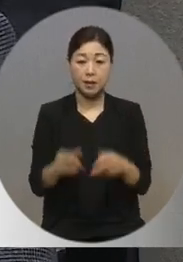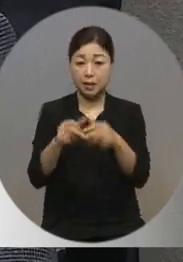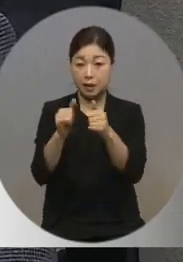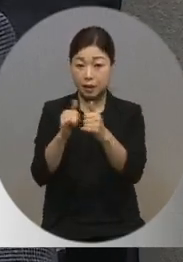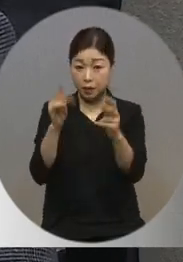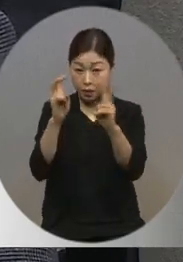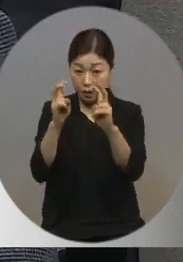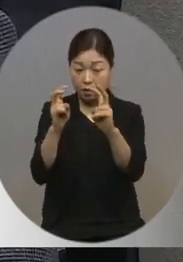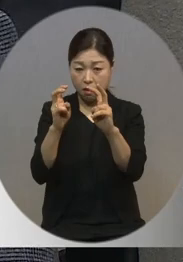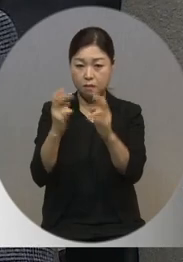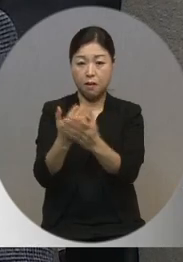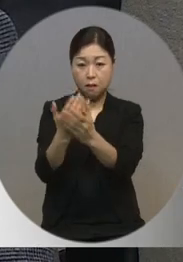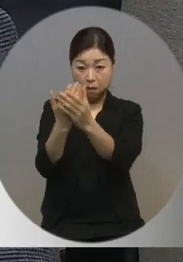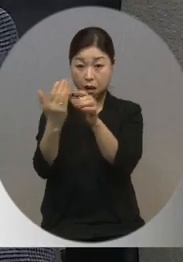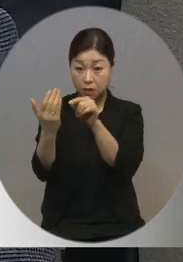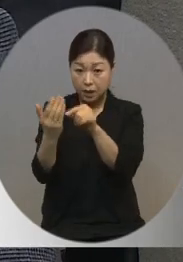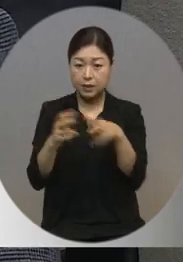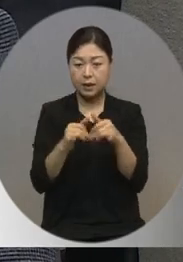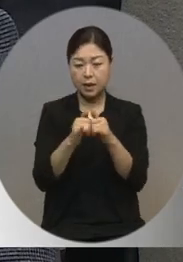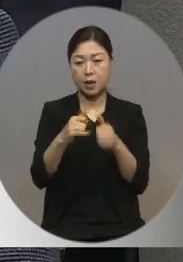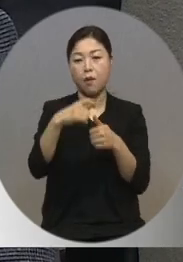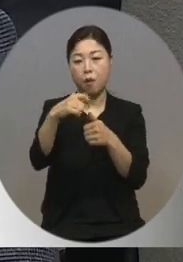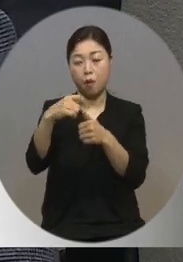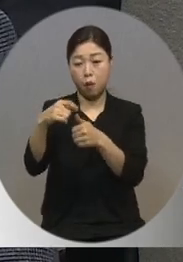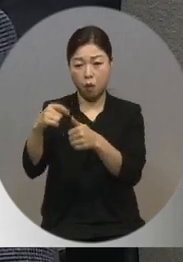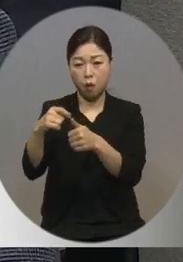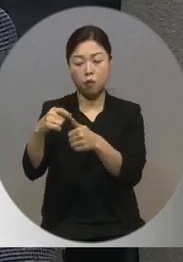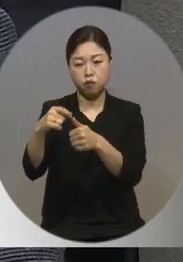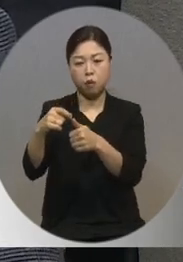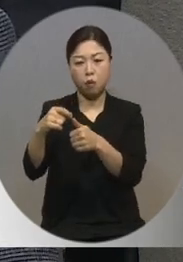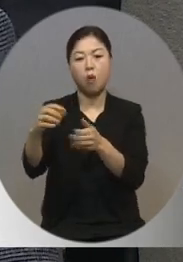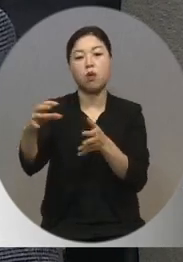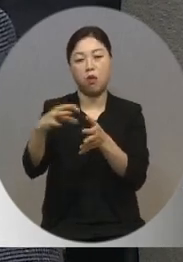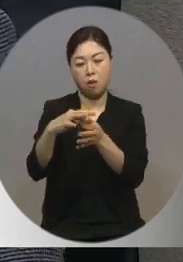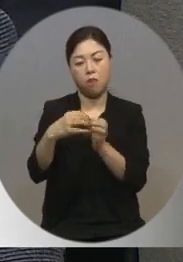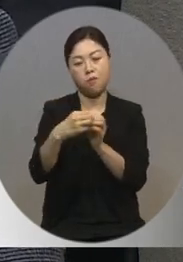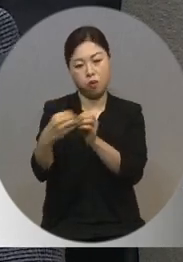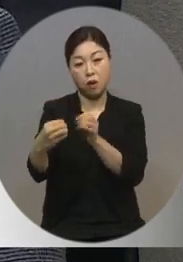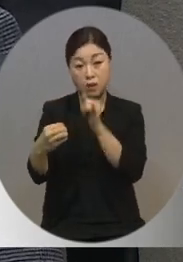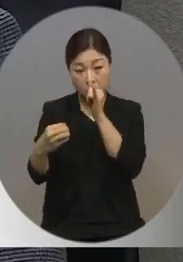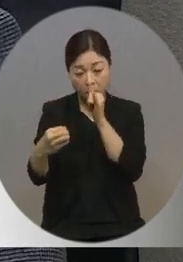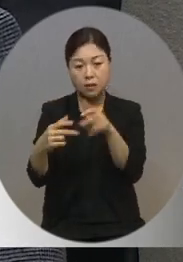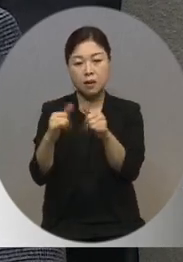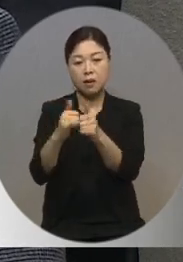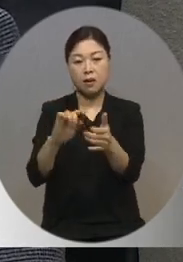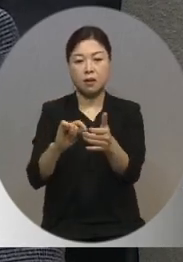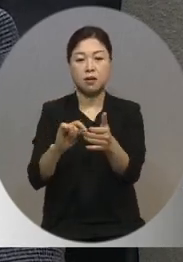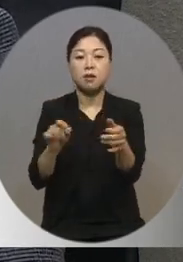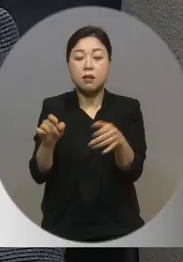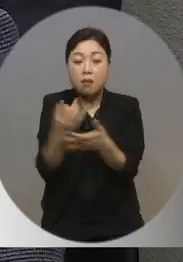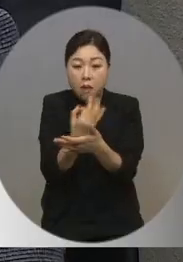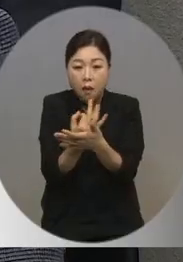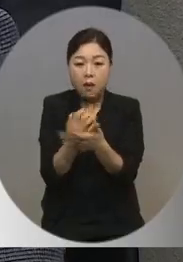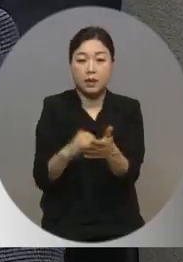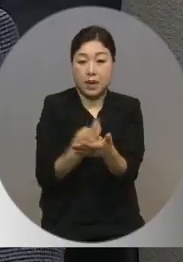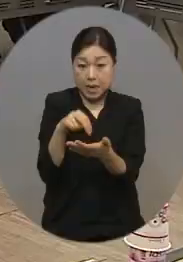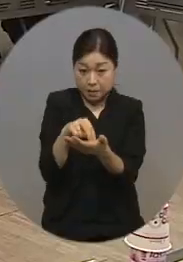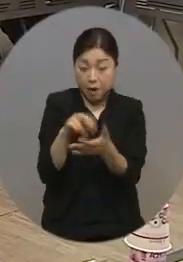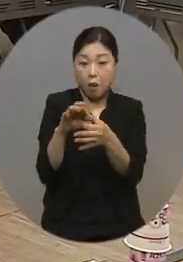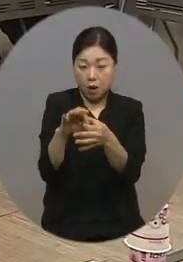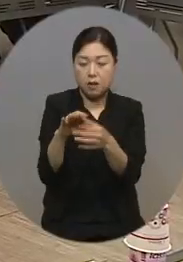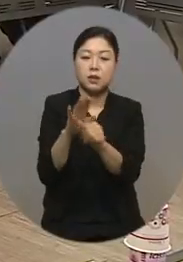기업의 성장이 장애인 고용 창출로 이어지는 장애인 경제 자립에 지속 가능 구조를 구축하고